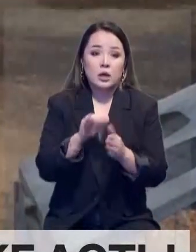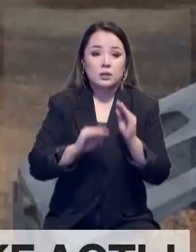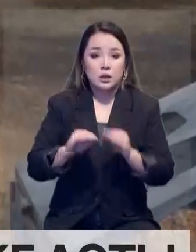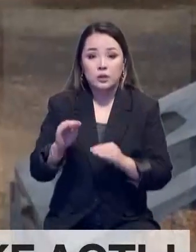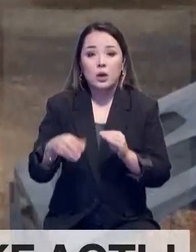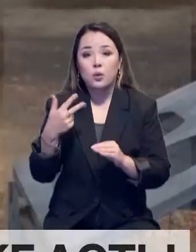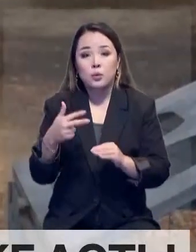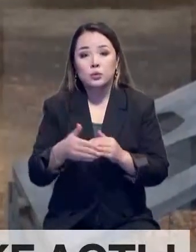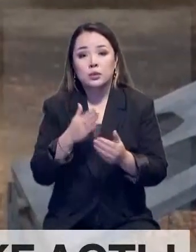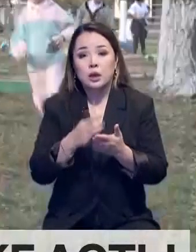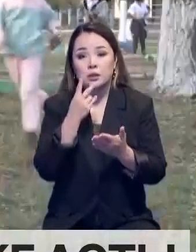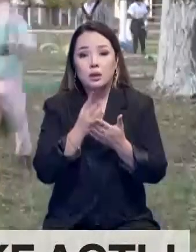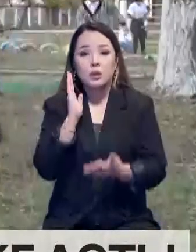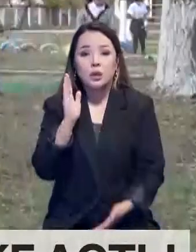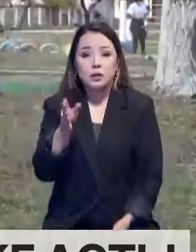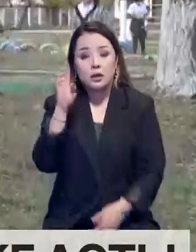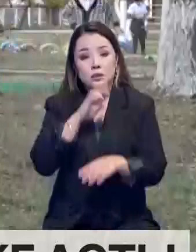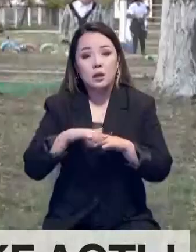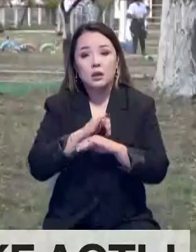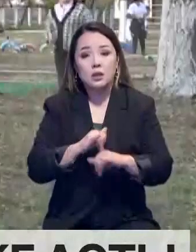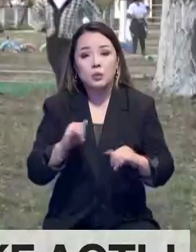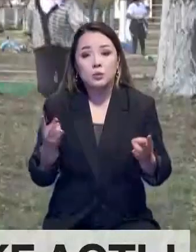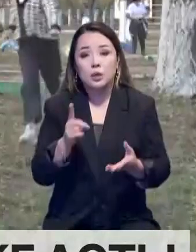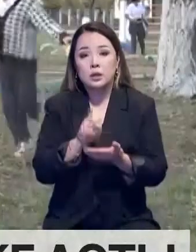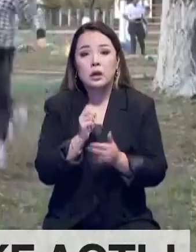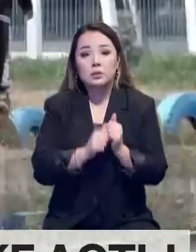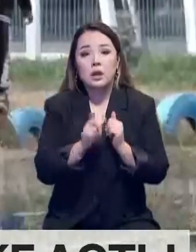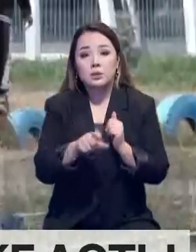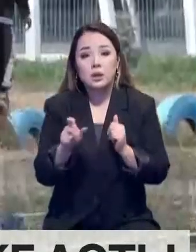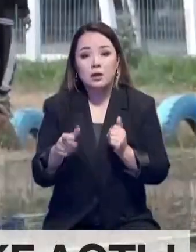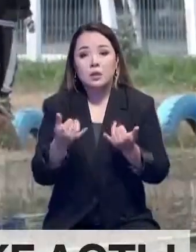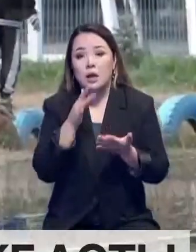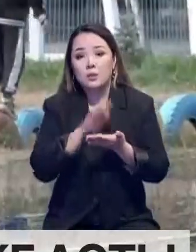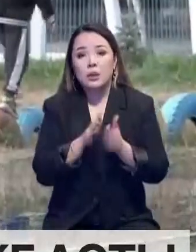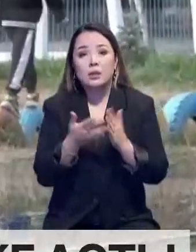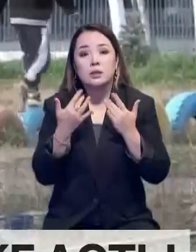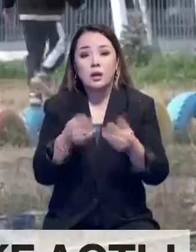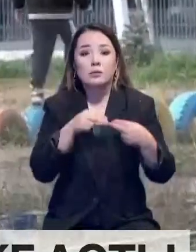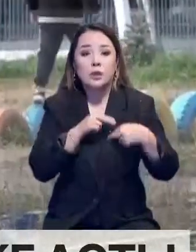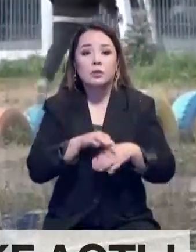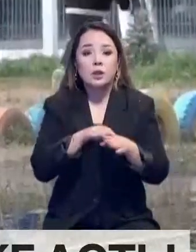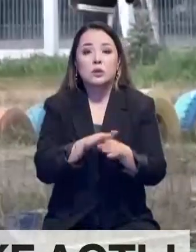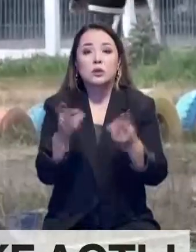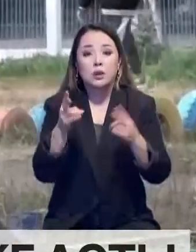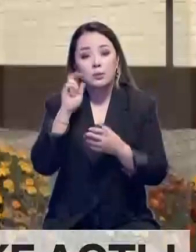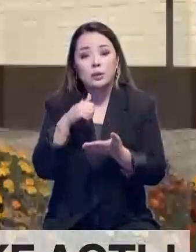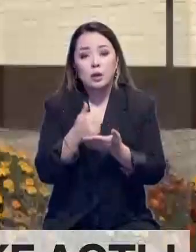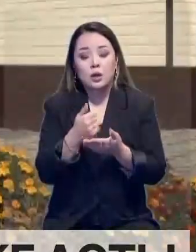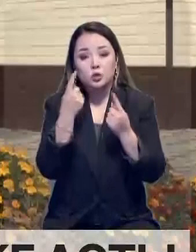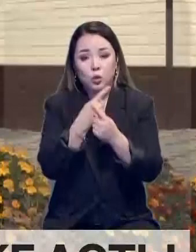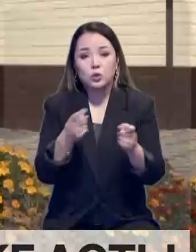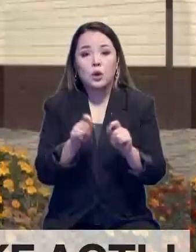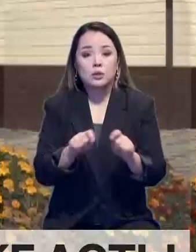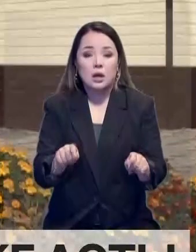саны 30-ға дейін жетпек. Елімізді дамыту үшін әр азамат заман талабына сай болып еңбек етуі тиіс. Бұл туралы мемлекет басшысының